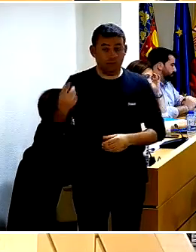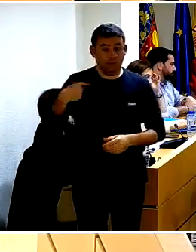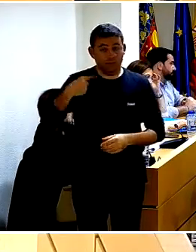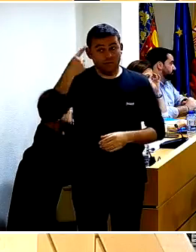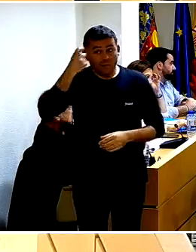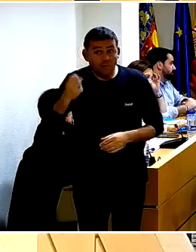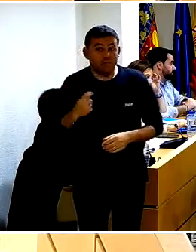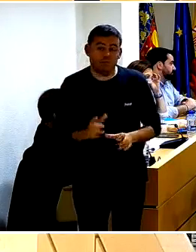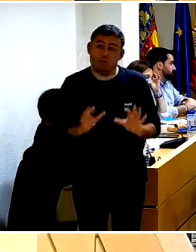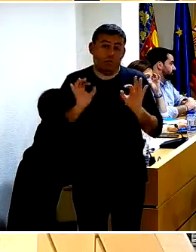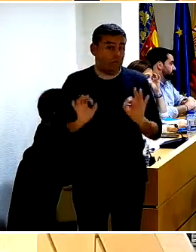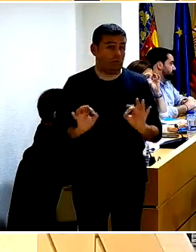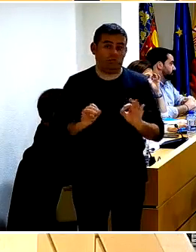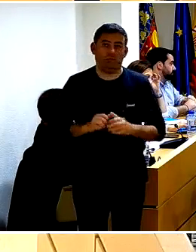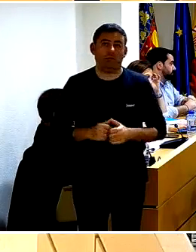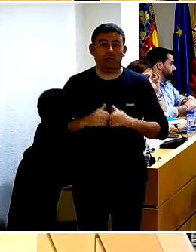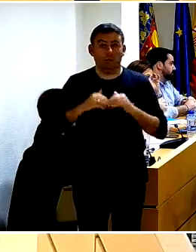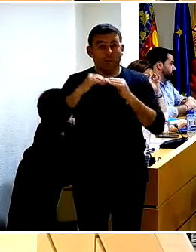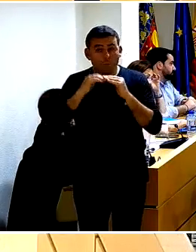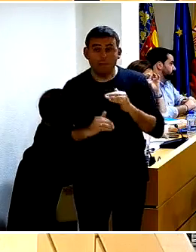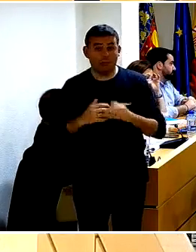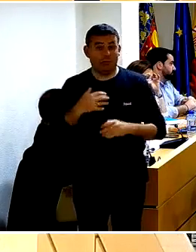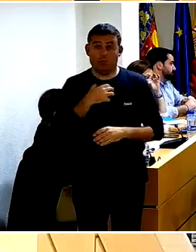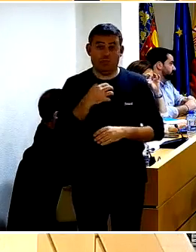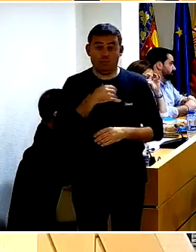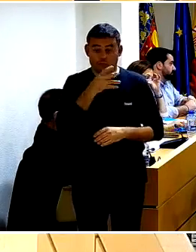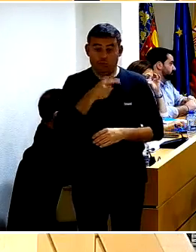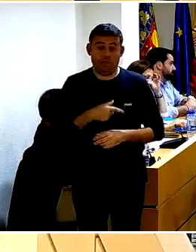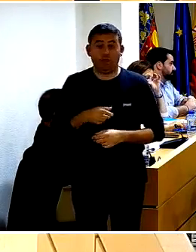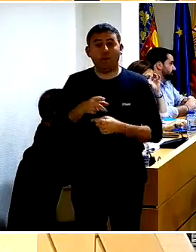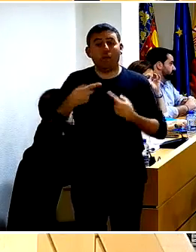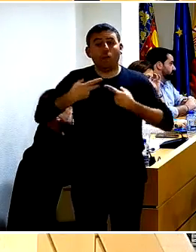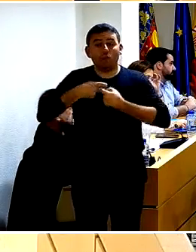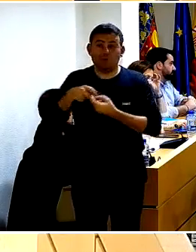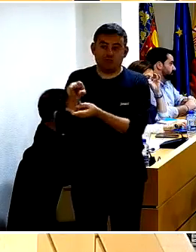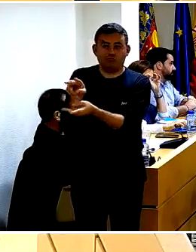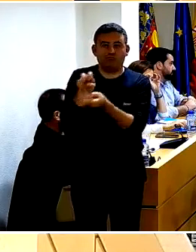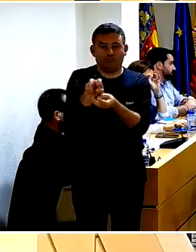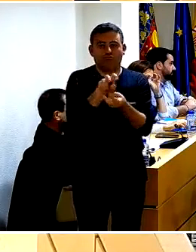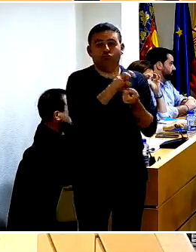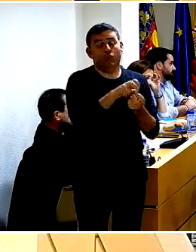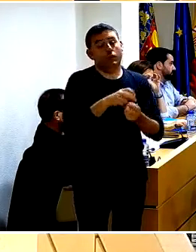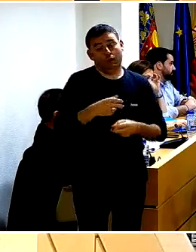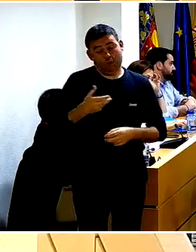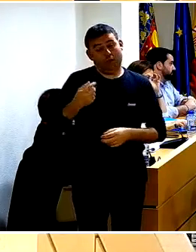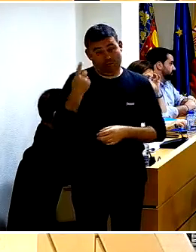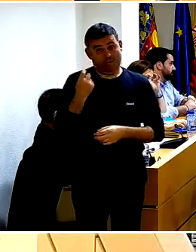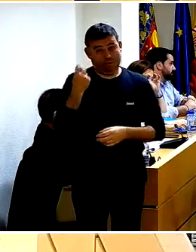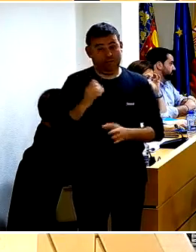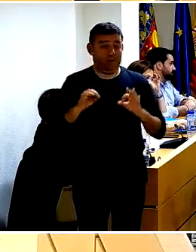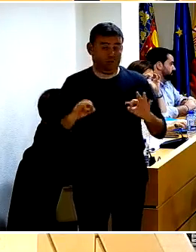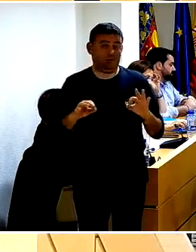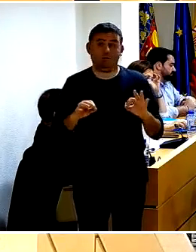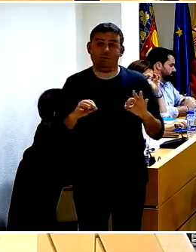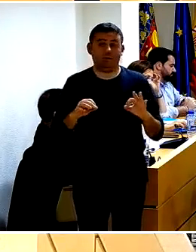no, però per nosaltres entenem que són necessaris i no fem més que mantindre-los per a poder garantir els serveis que